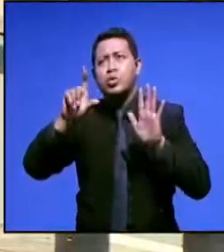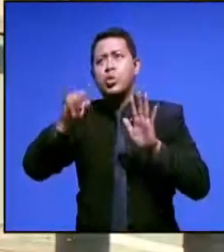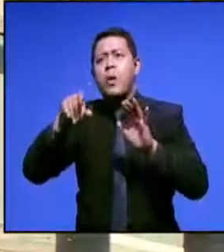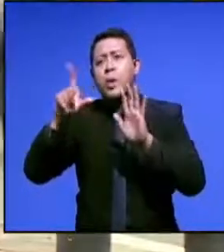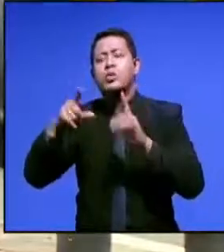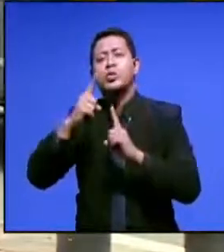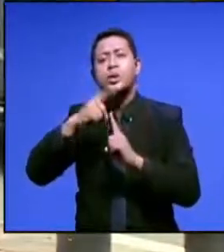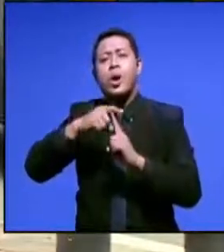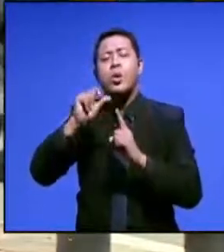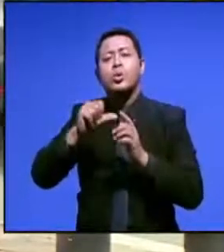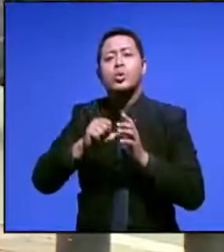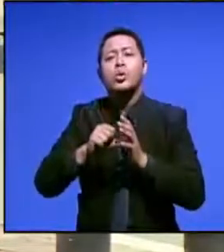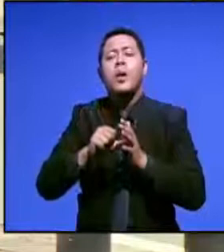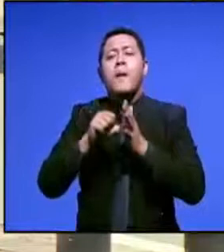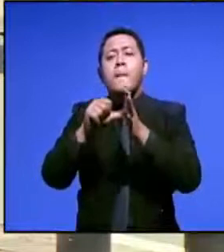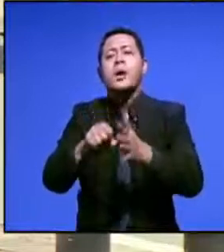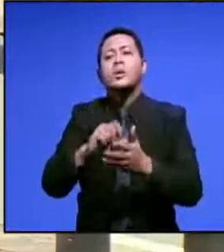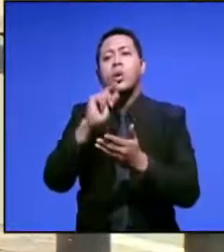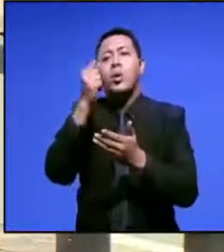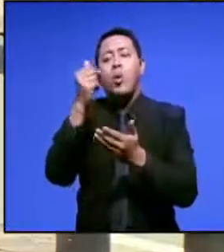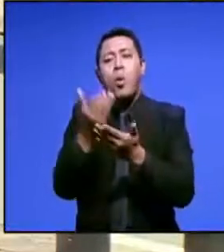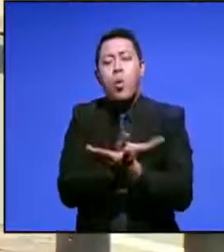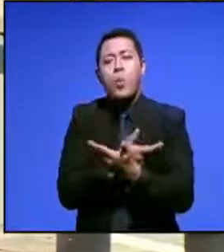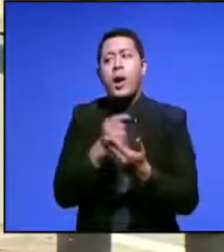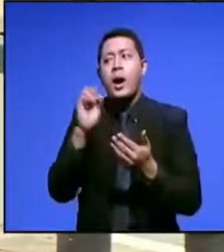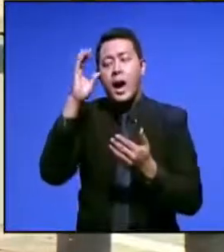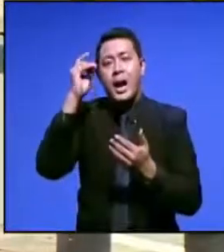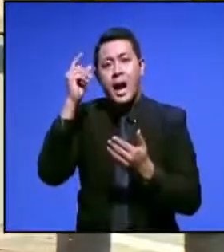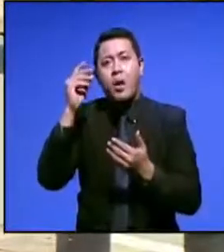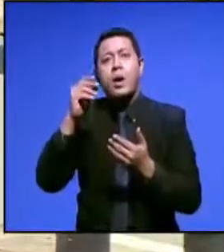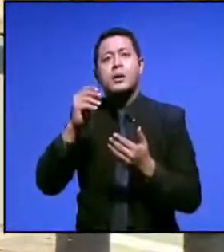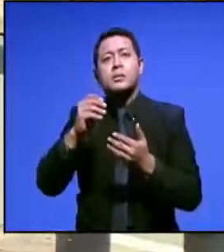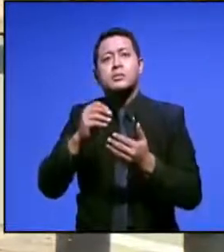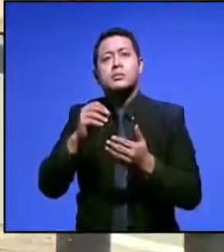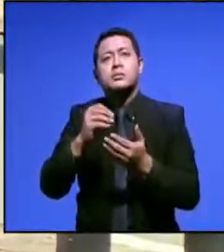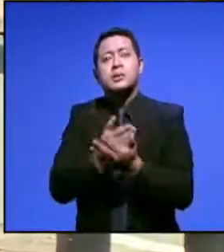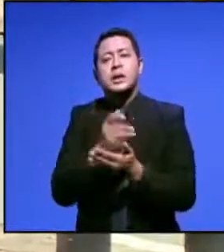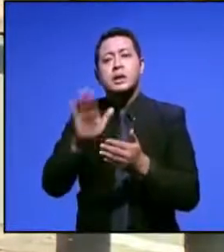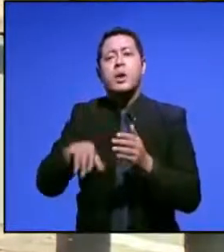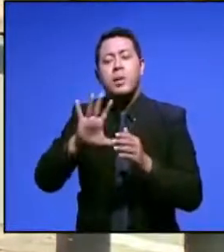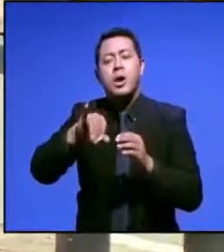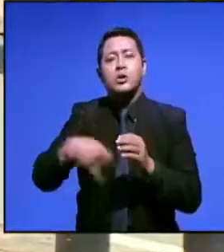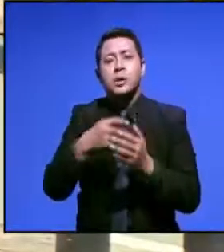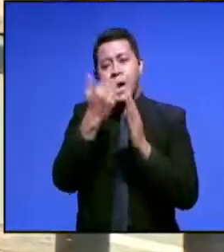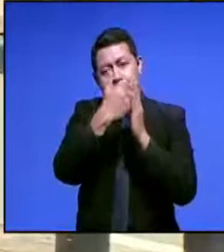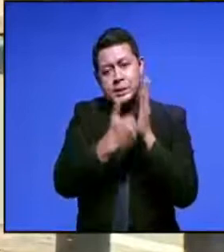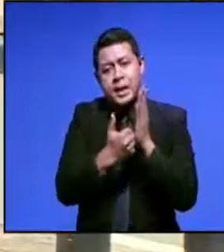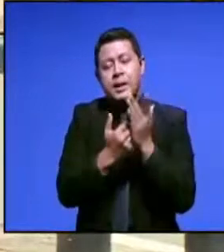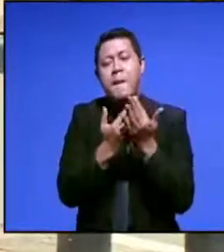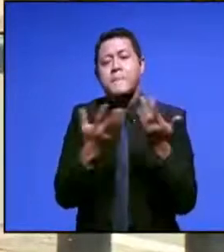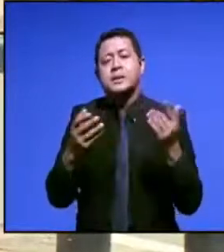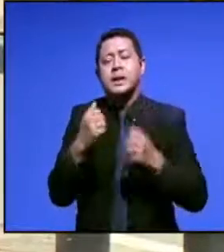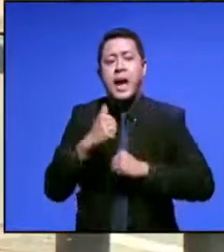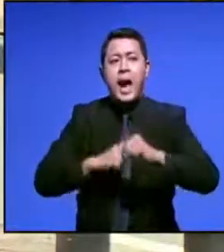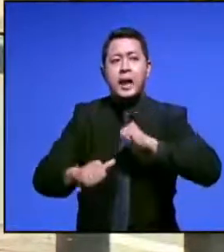dijadikan sebagai subsidi upah karyawan swasta yang memiliki gaji di bawah 5 juta rupiah. Dengan syarat, mereka merupakan peserta aktif